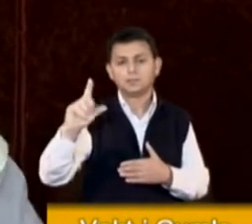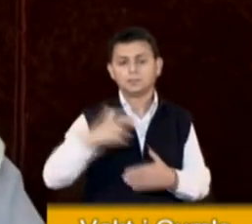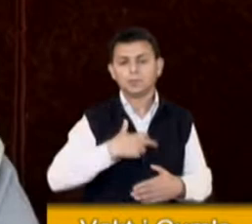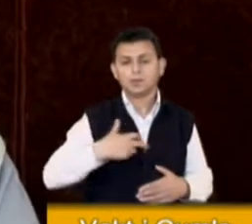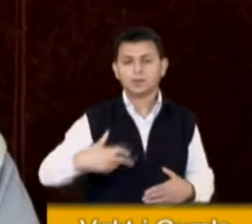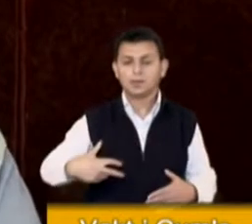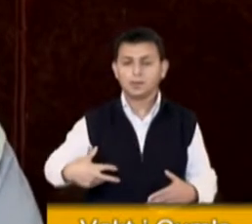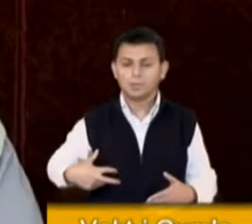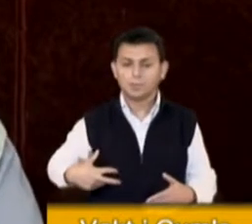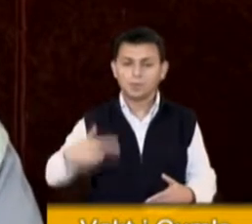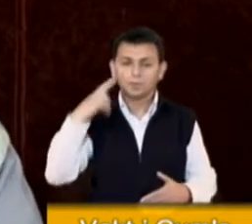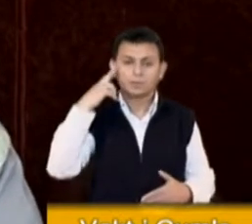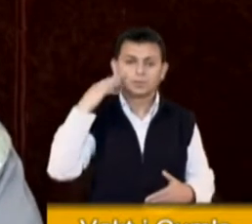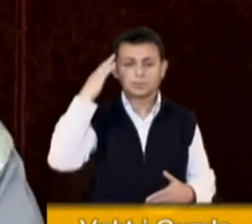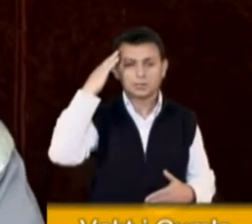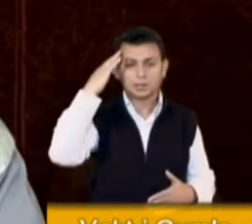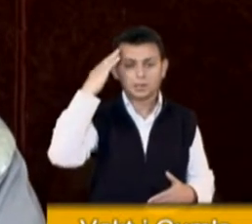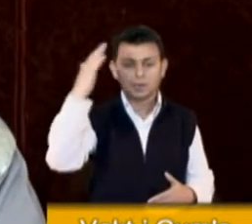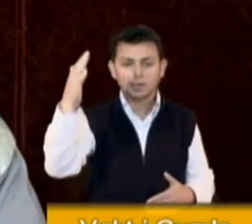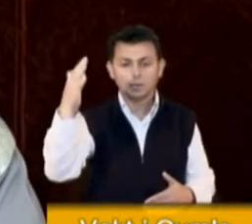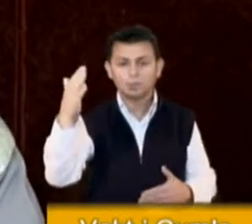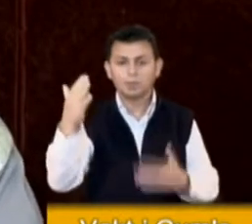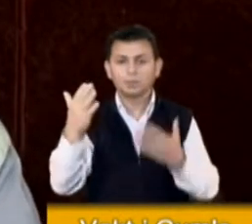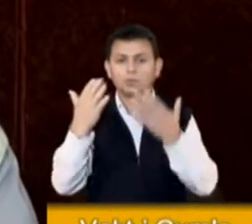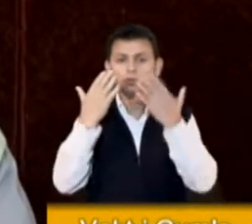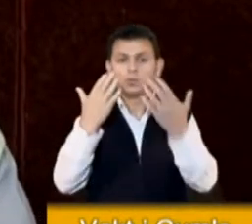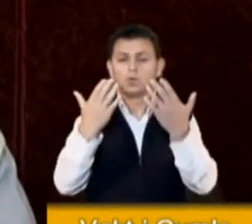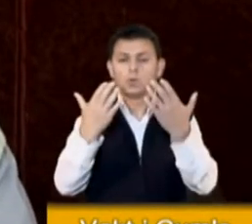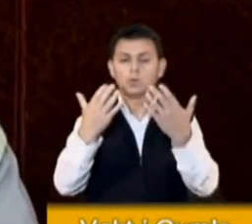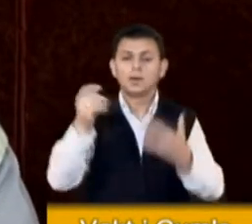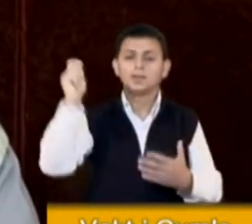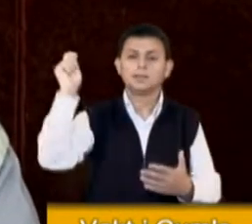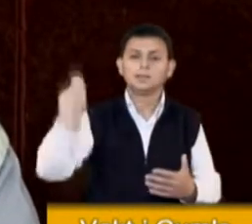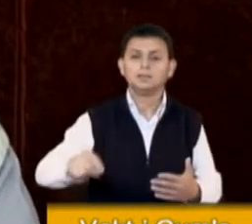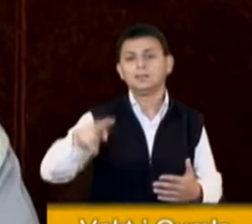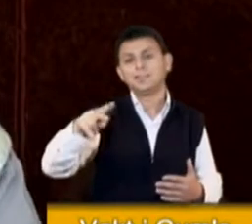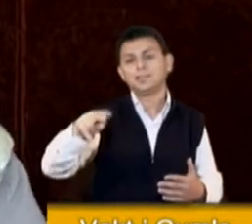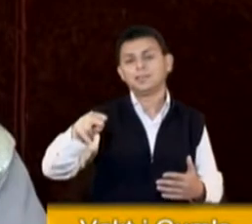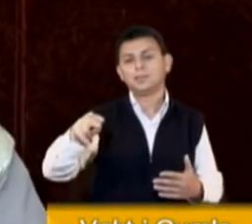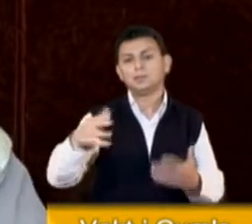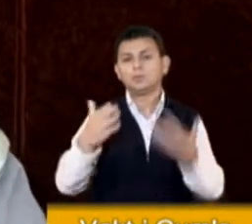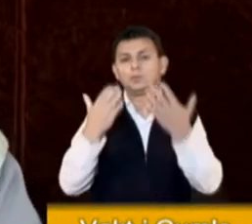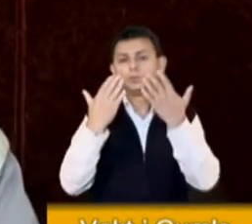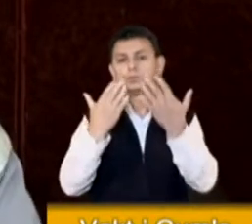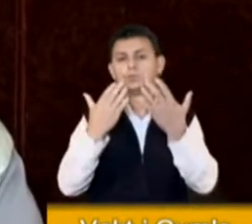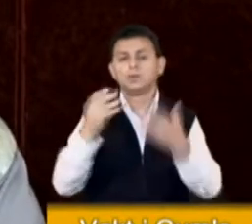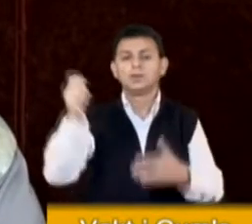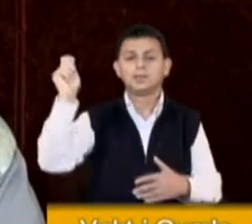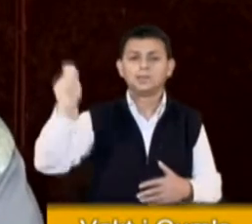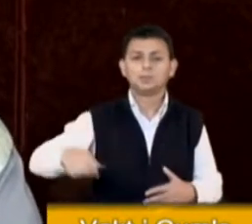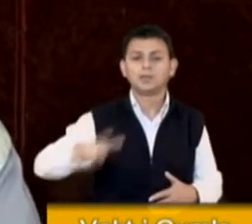torunlarına okuduğu duayı okumak suretiyle nazardan sığınmak veya